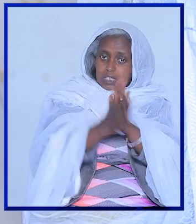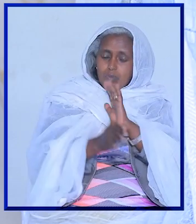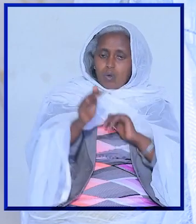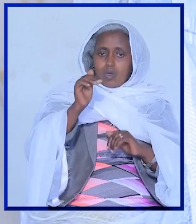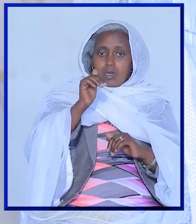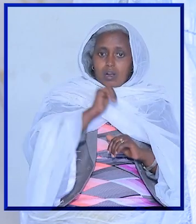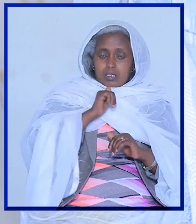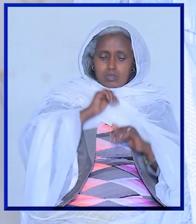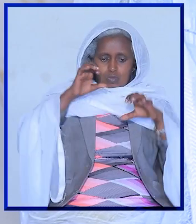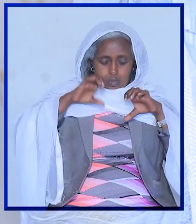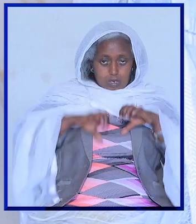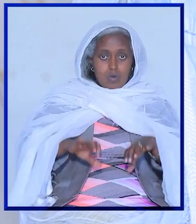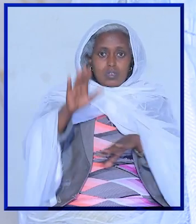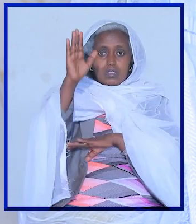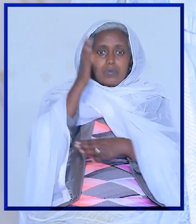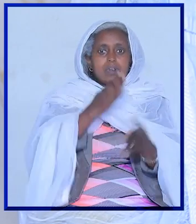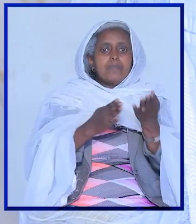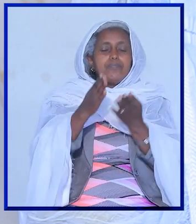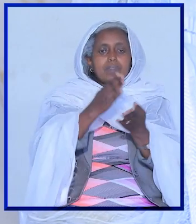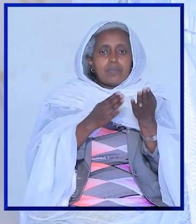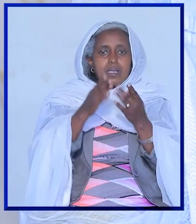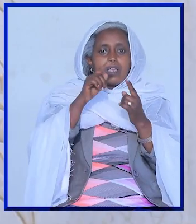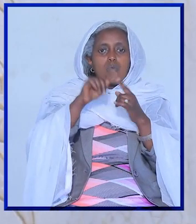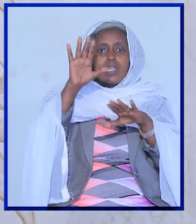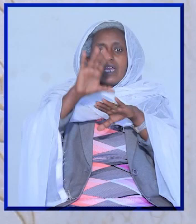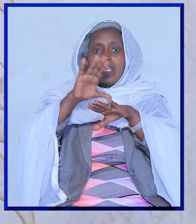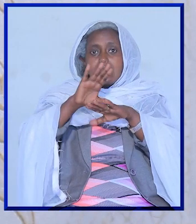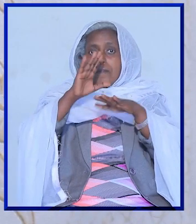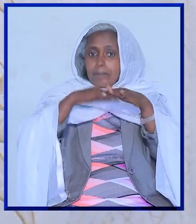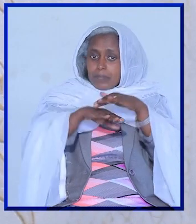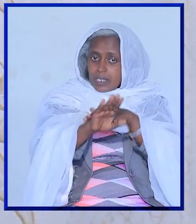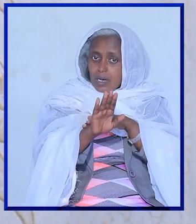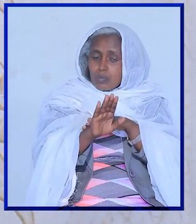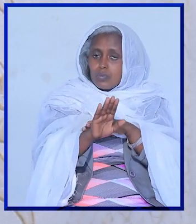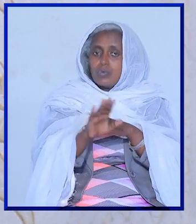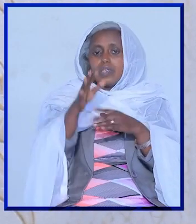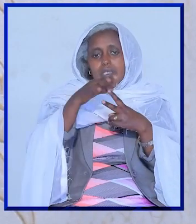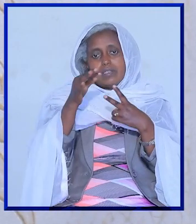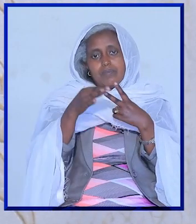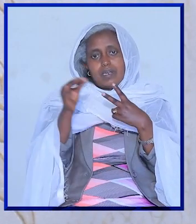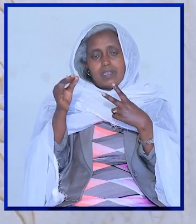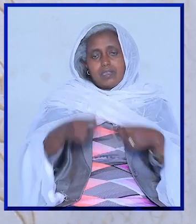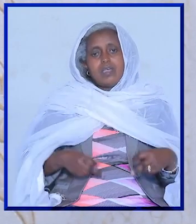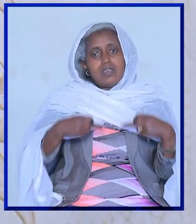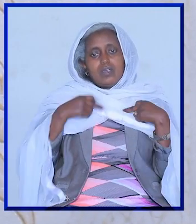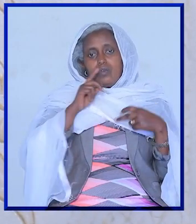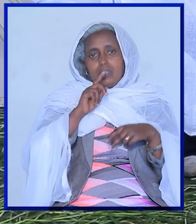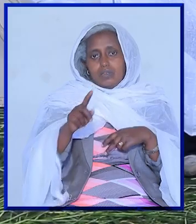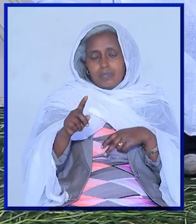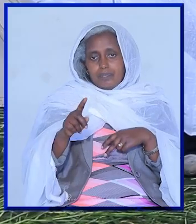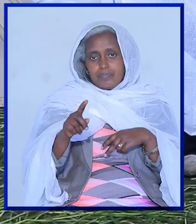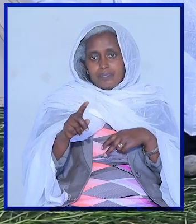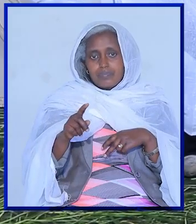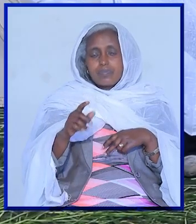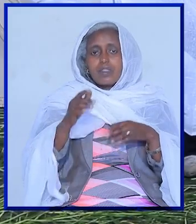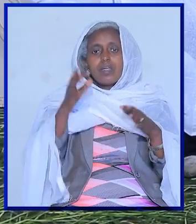ራሳቸውን ክደው እግዚአብሔርን ለማገልገል ወደ ገዳም ቢገቡ የተመረጠ ህይወት ነው። እንግዲህ